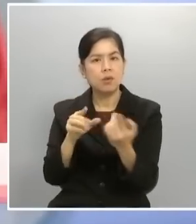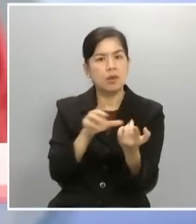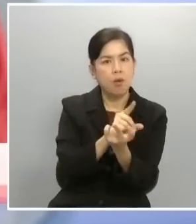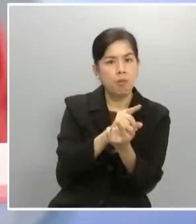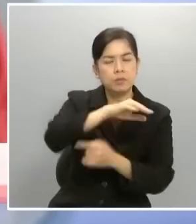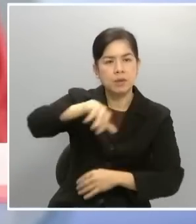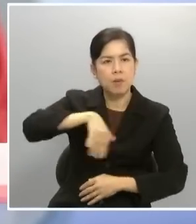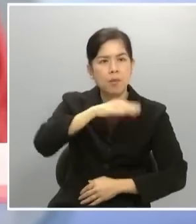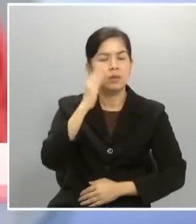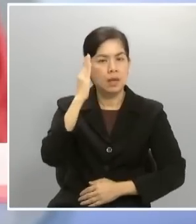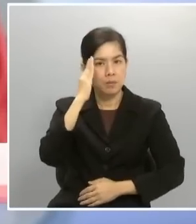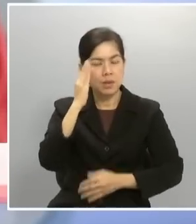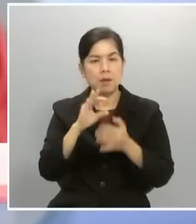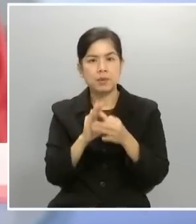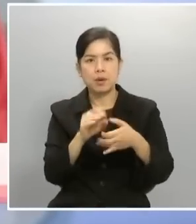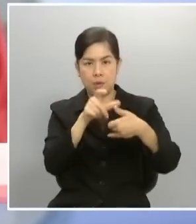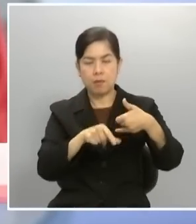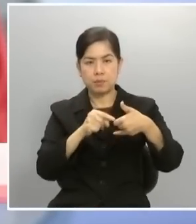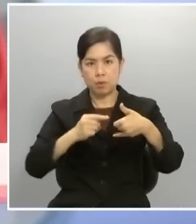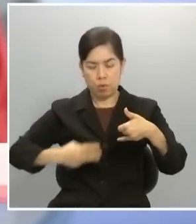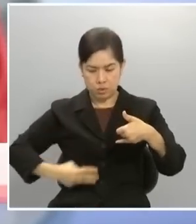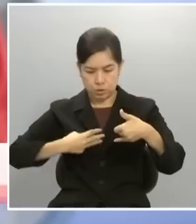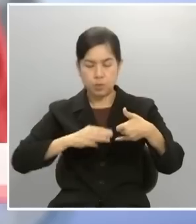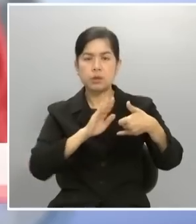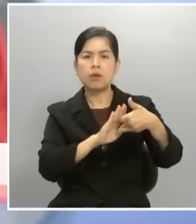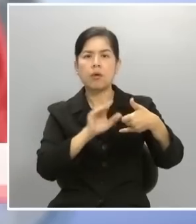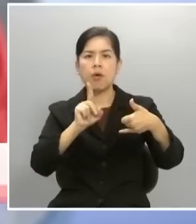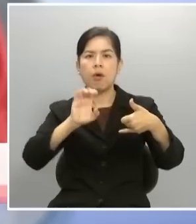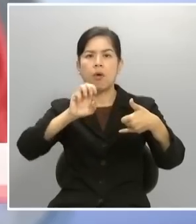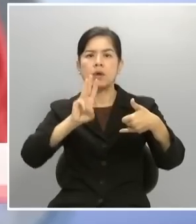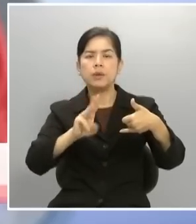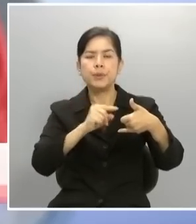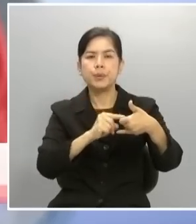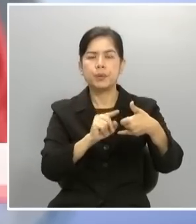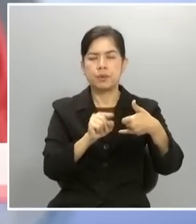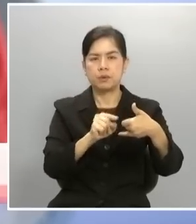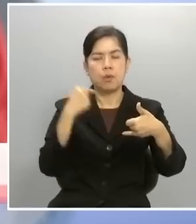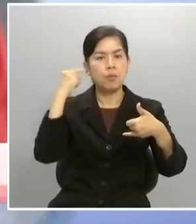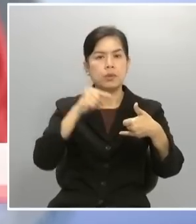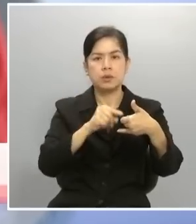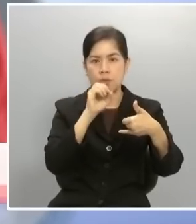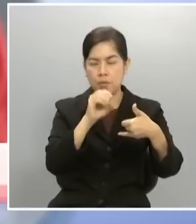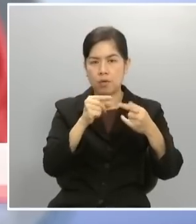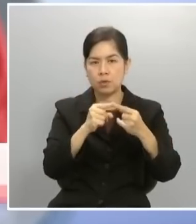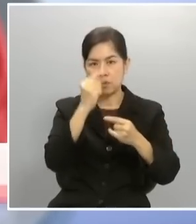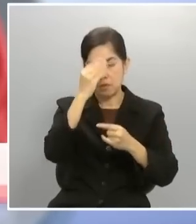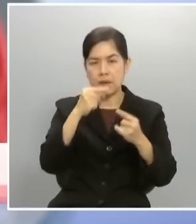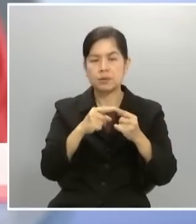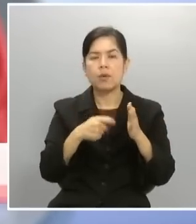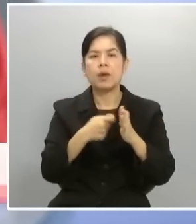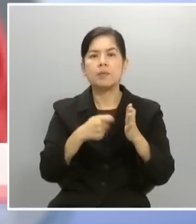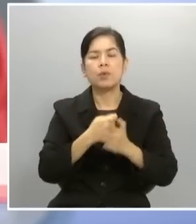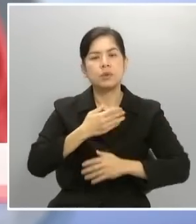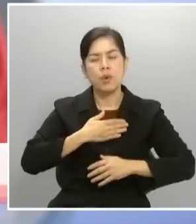ราวของชีวิตเธอขึ้นมาแล้วเป็นที่กังขาและน่าตกใจมากครับเพราะว่าเธอเองบอกเลยบอกว่าสาเหตุที่เธอเปิดเรื่องนี้